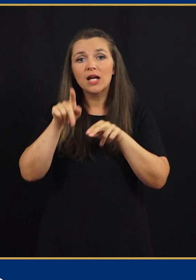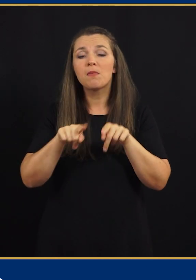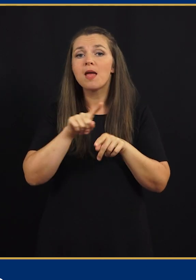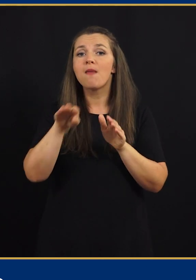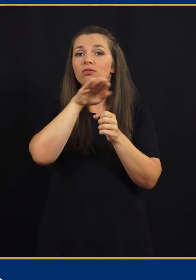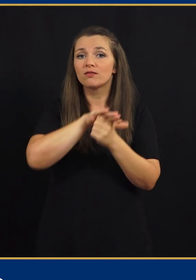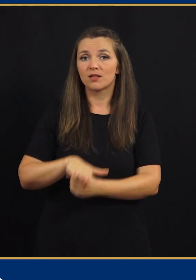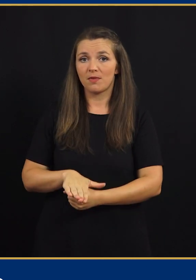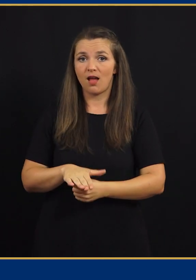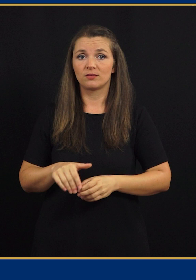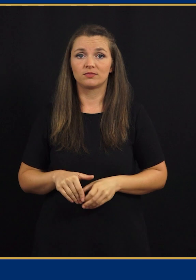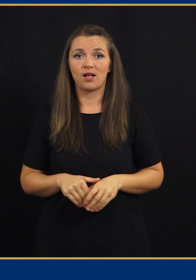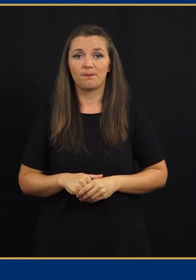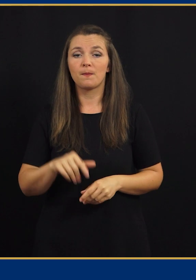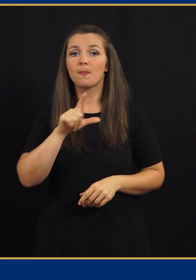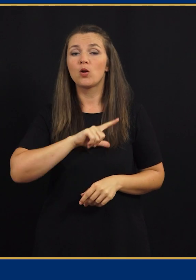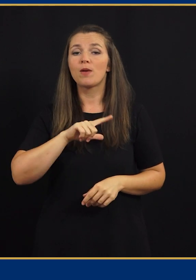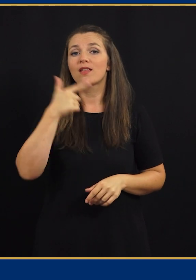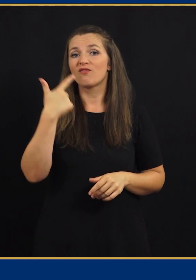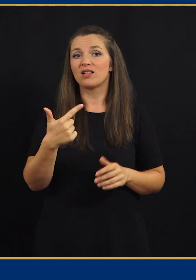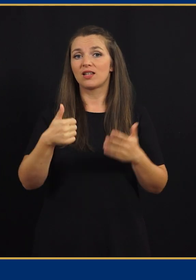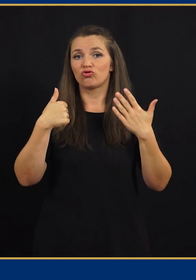ter diskriminacija. Ljubljana,